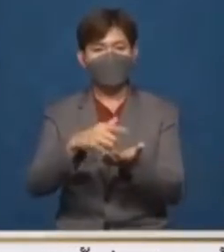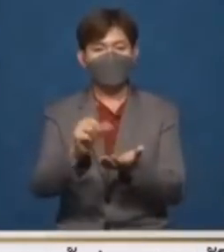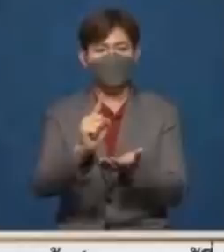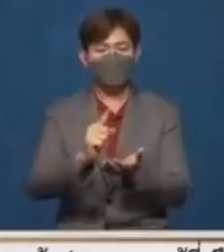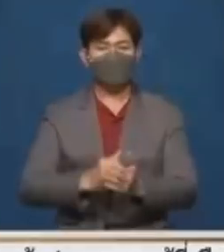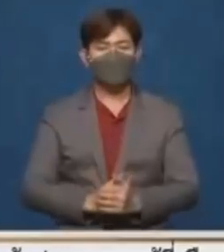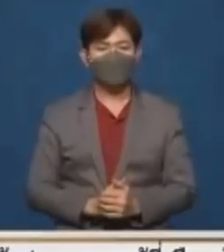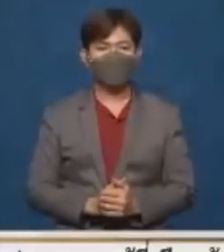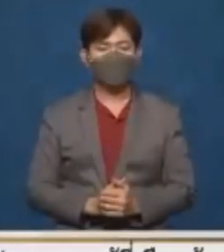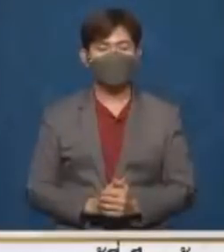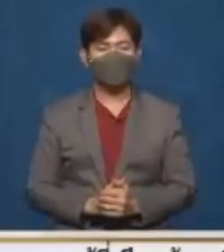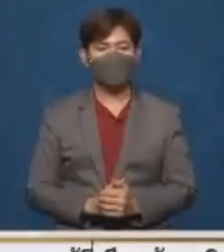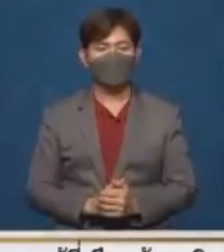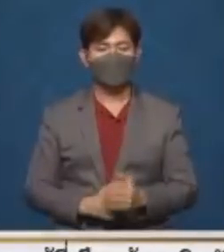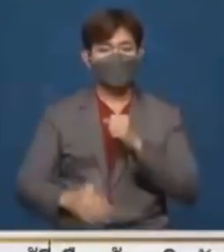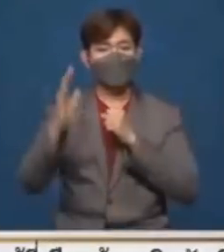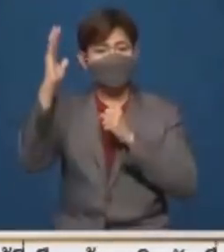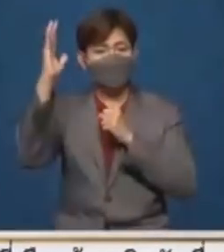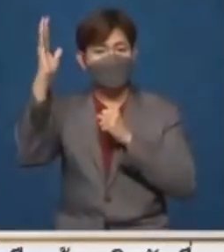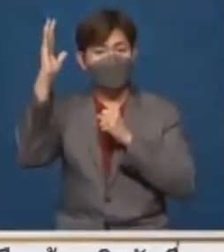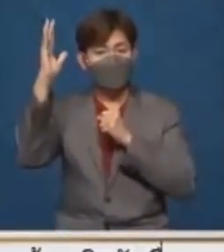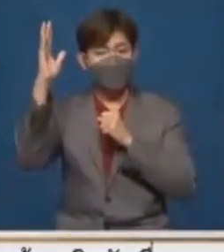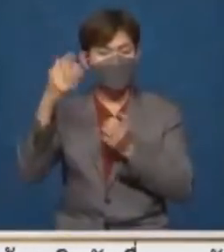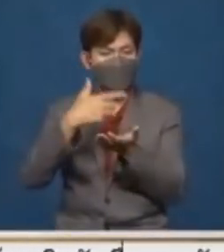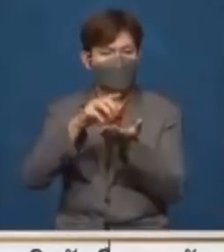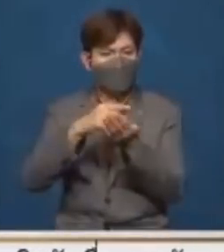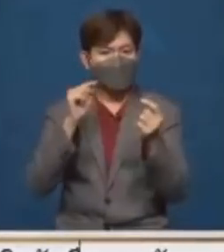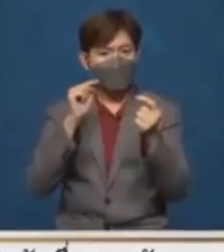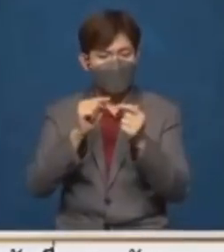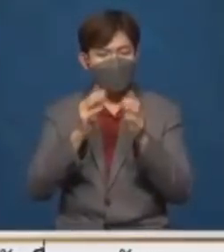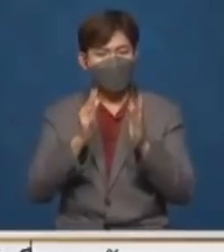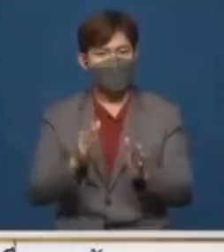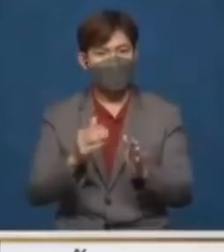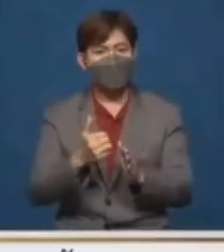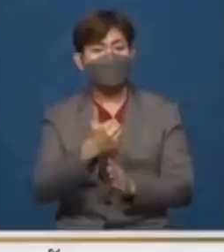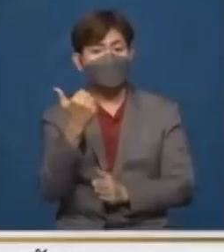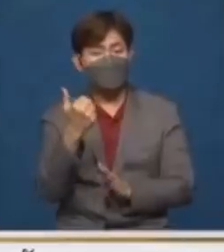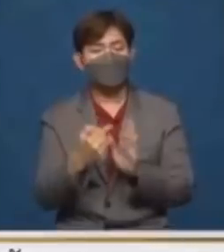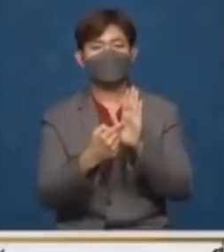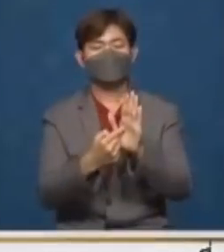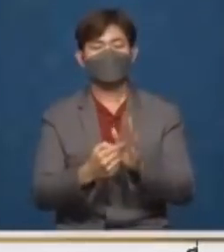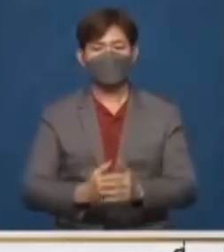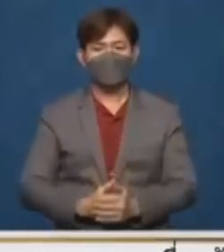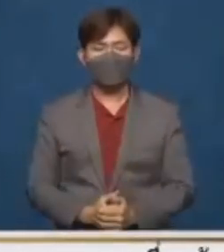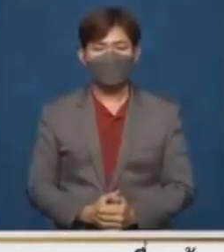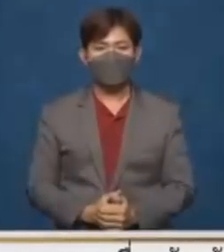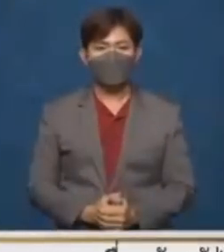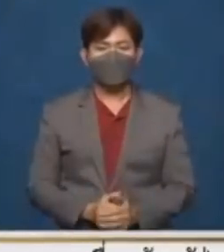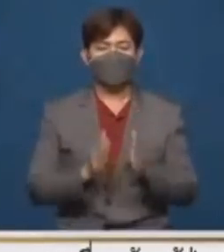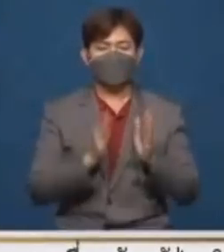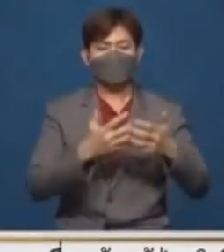ทท่านผอัิปลายมีการกลาวถบคลภายนอกอย่เช่นผู้ผลิต